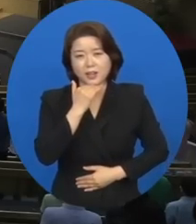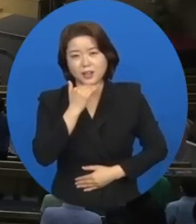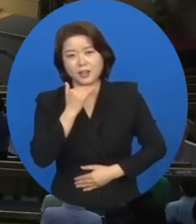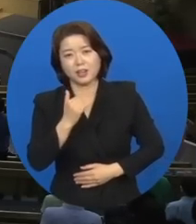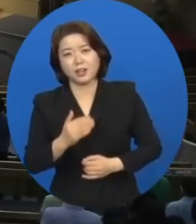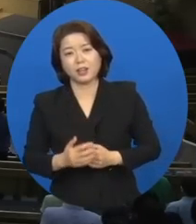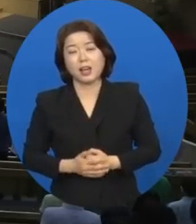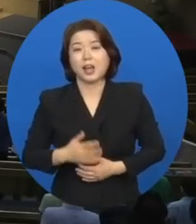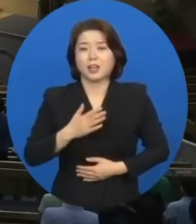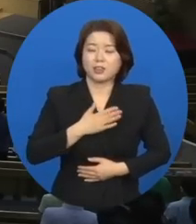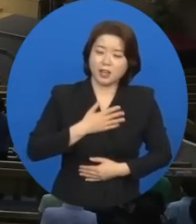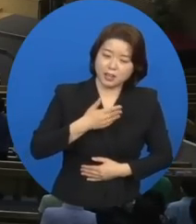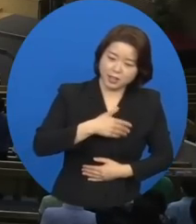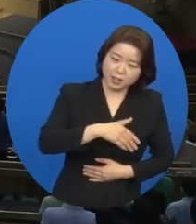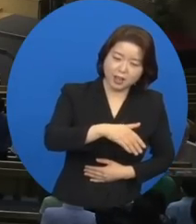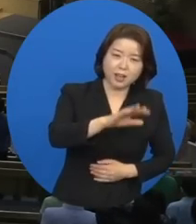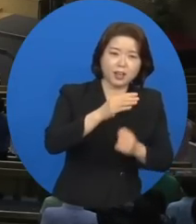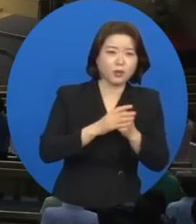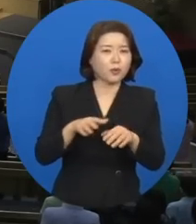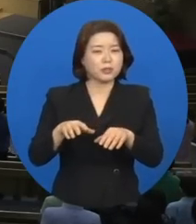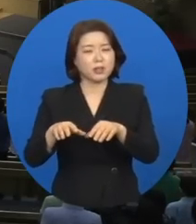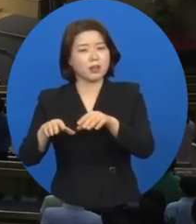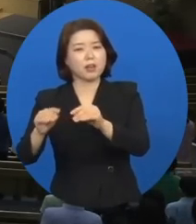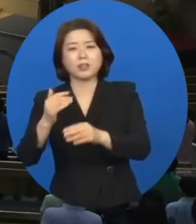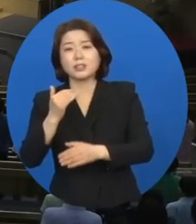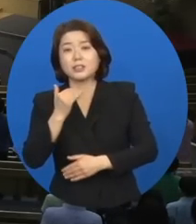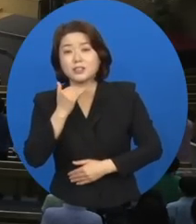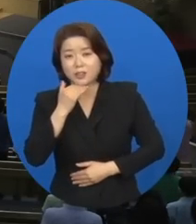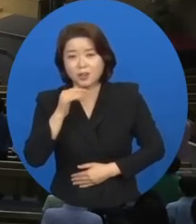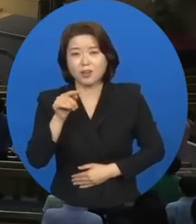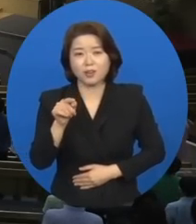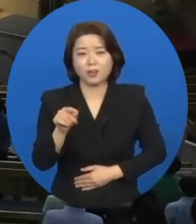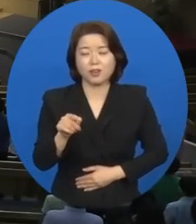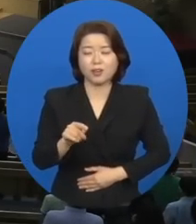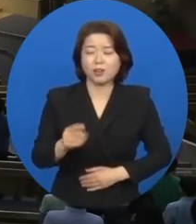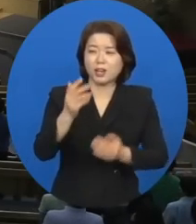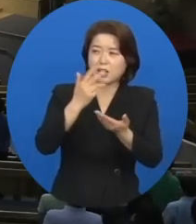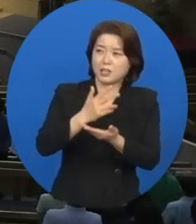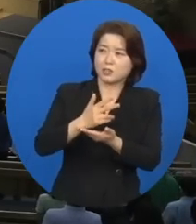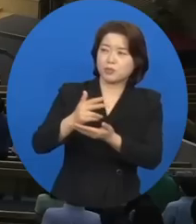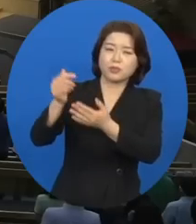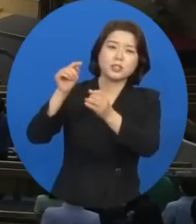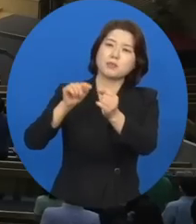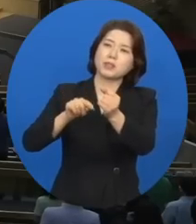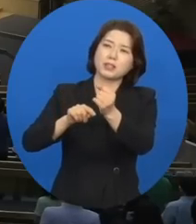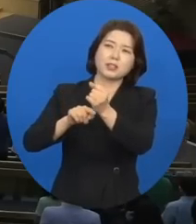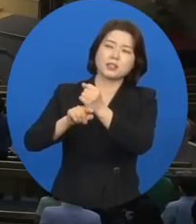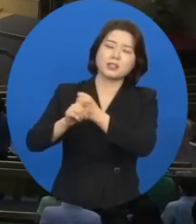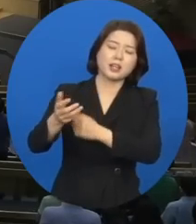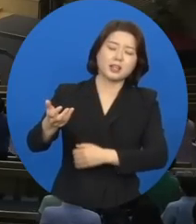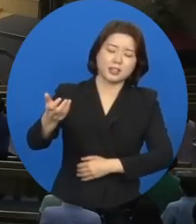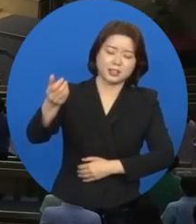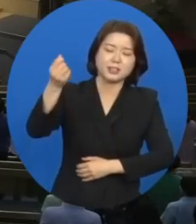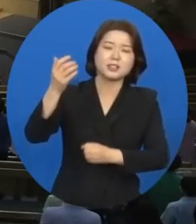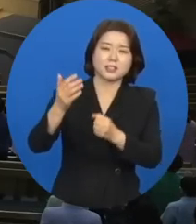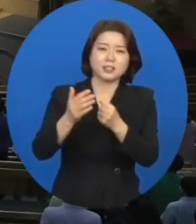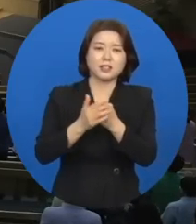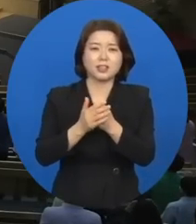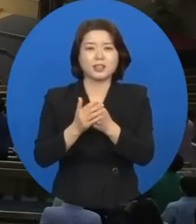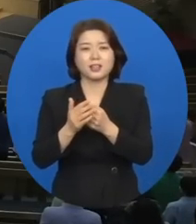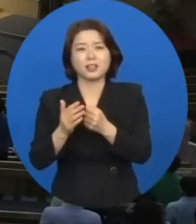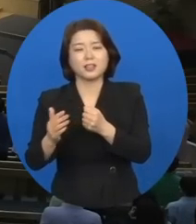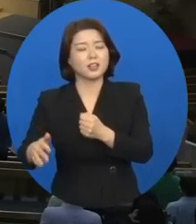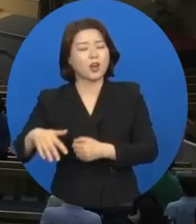멈춰서리다. 나의 가고 서는 것 주님 뜻에